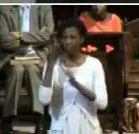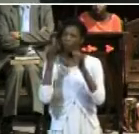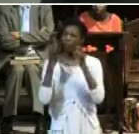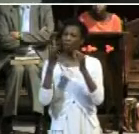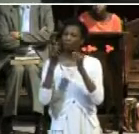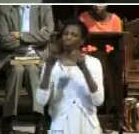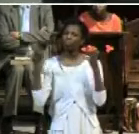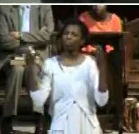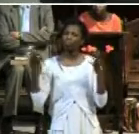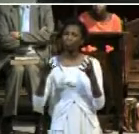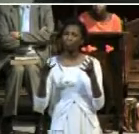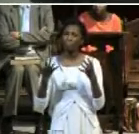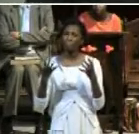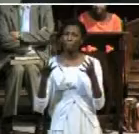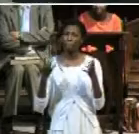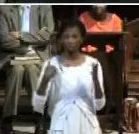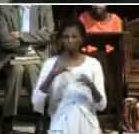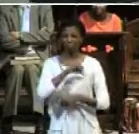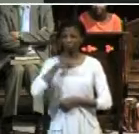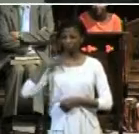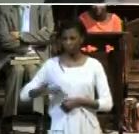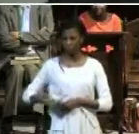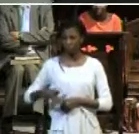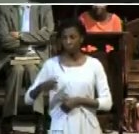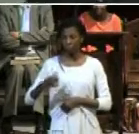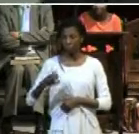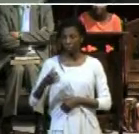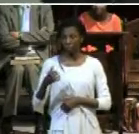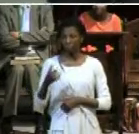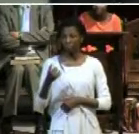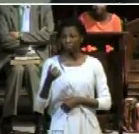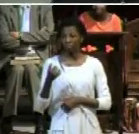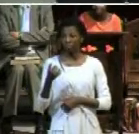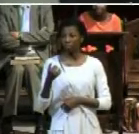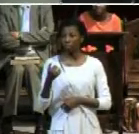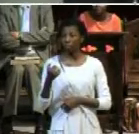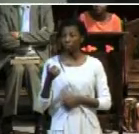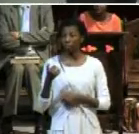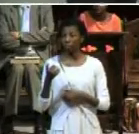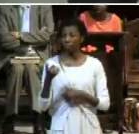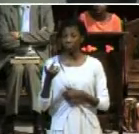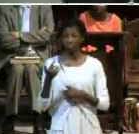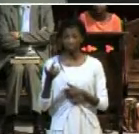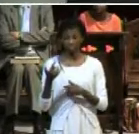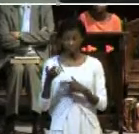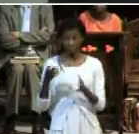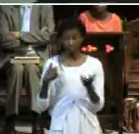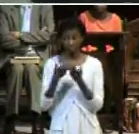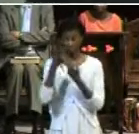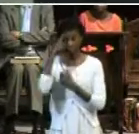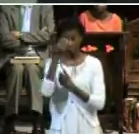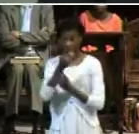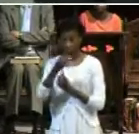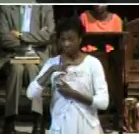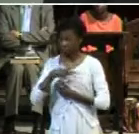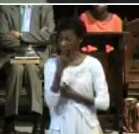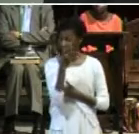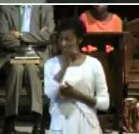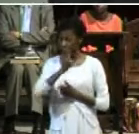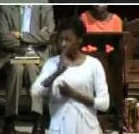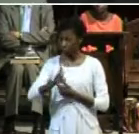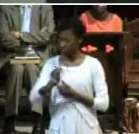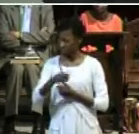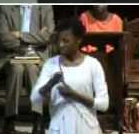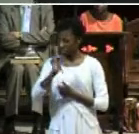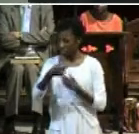passe alors en Chine. Vous les enfants, j'ai 5 questions pour lesquelles ils doivent avoir